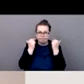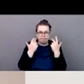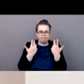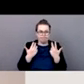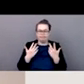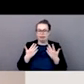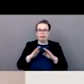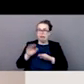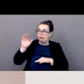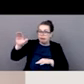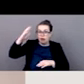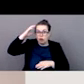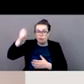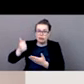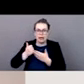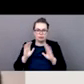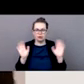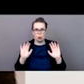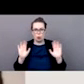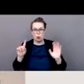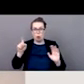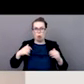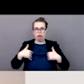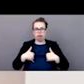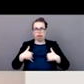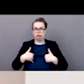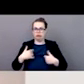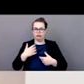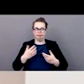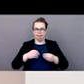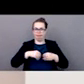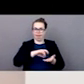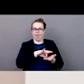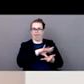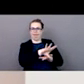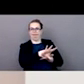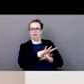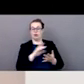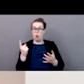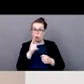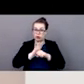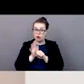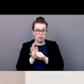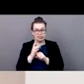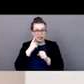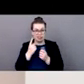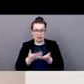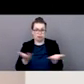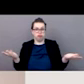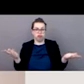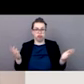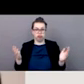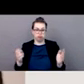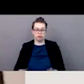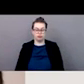pas justement à l'autorité publique et là aussi c'est un cercle vicieux qui est en train d'avoir lieu dans plusieurs pays dans plusieurs contextes aussi et dans d'autres situations